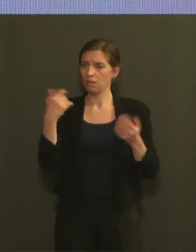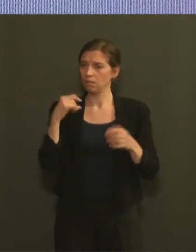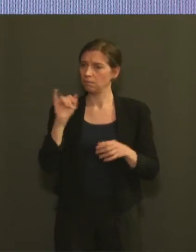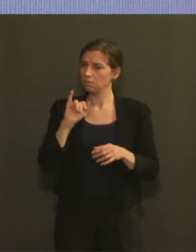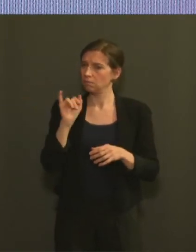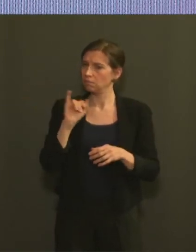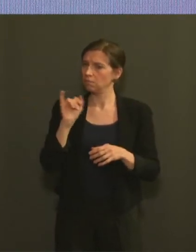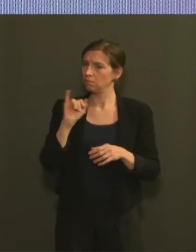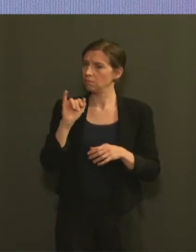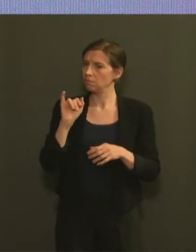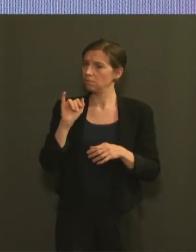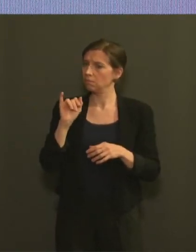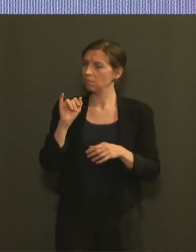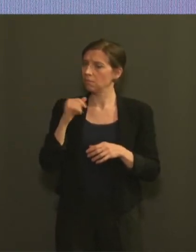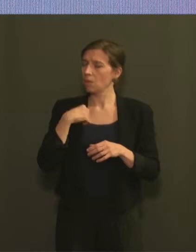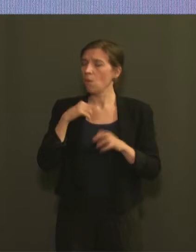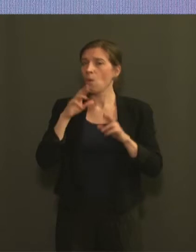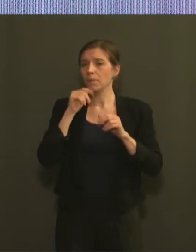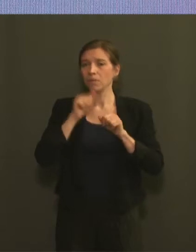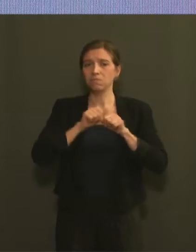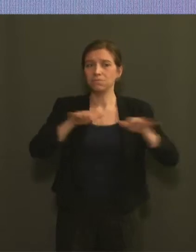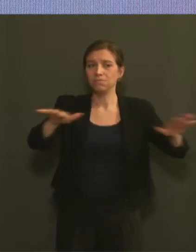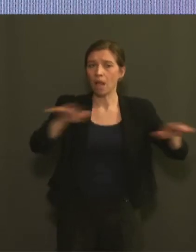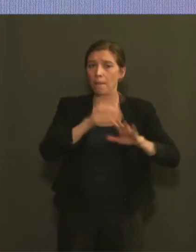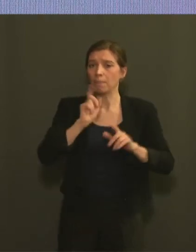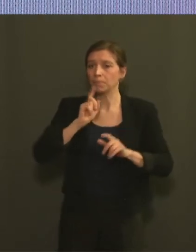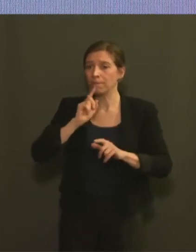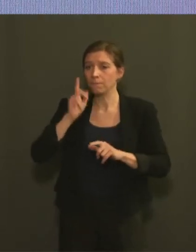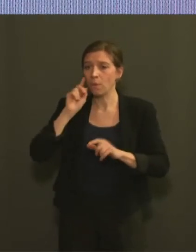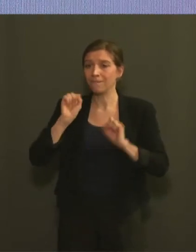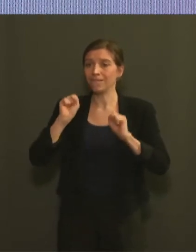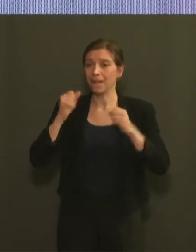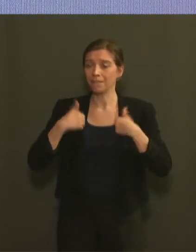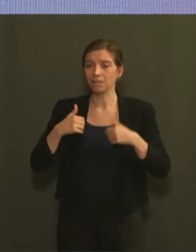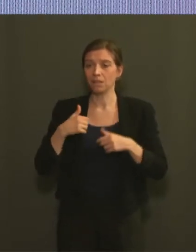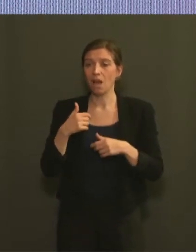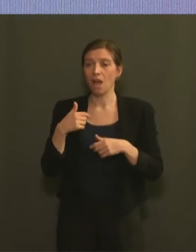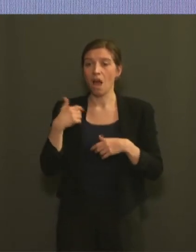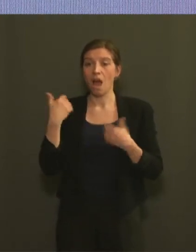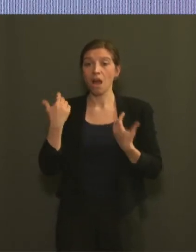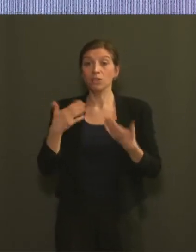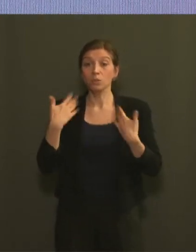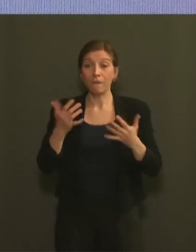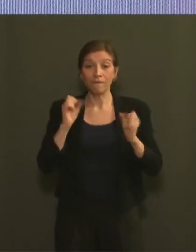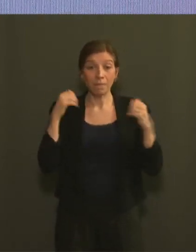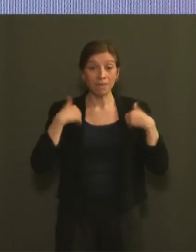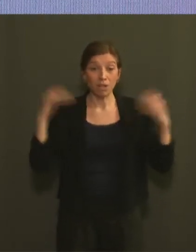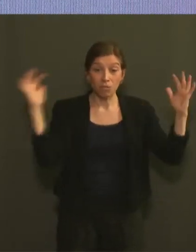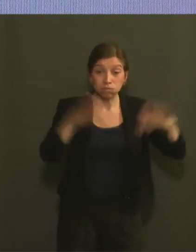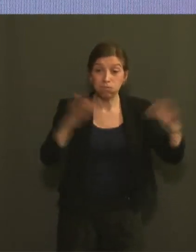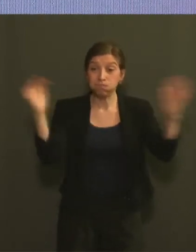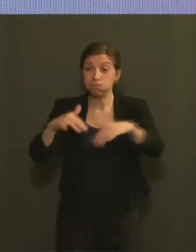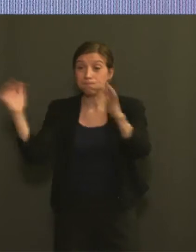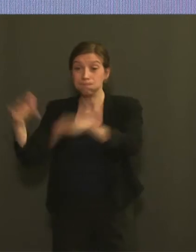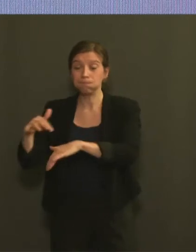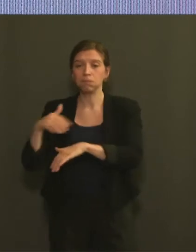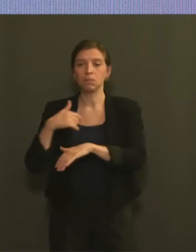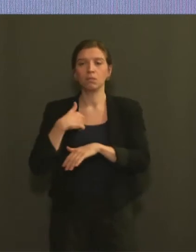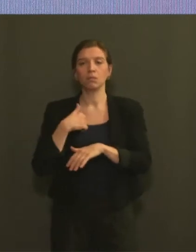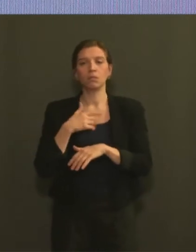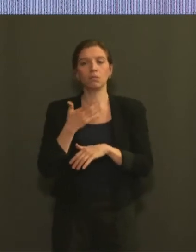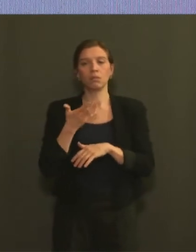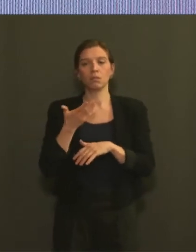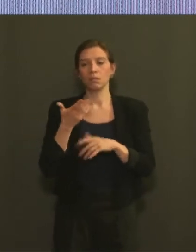instruments émis au libéral analyse des motivés d'entre vous l'ont rodéo van den broeck indesit melandri en